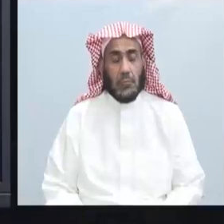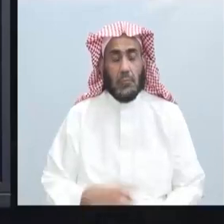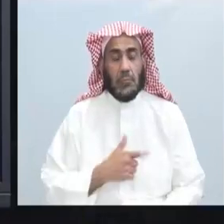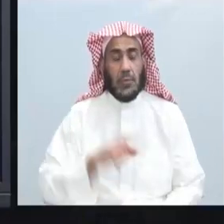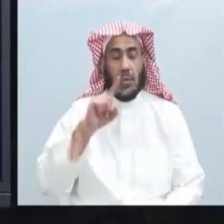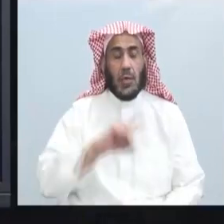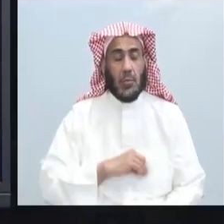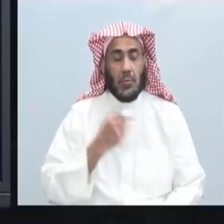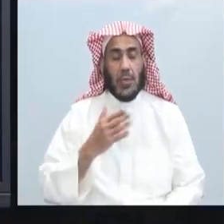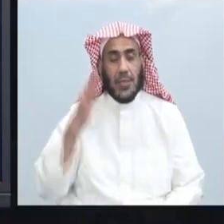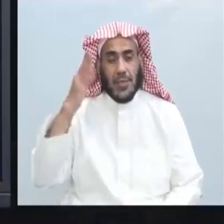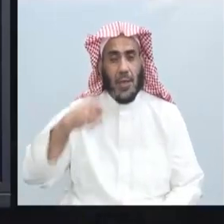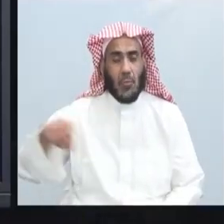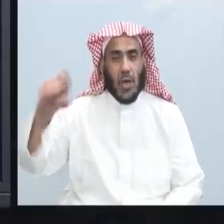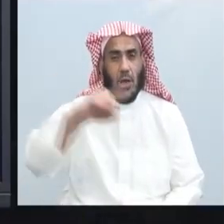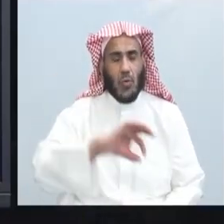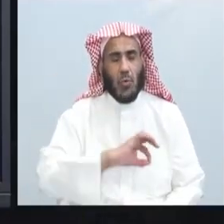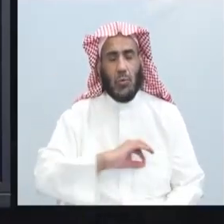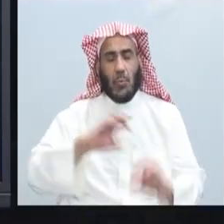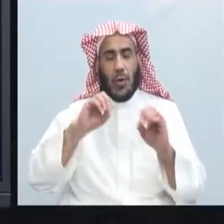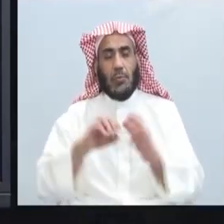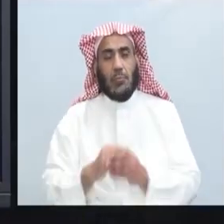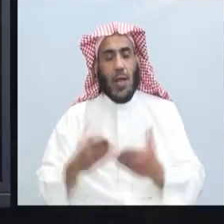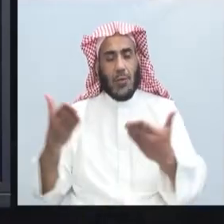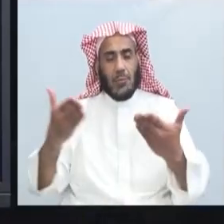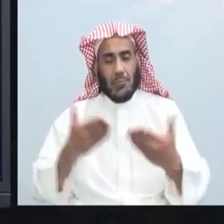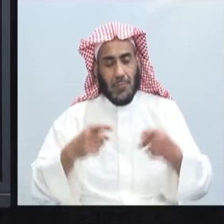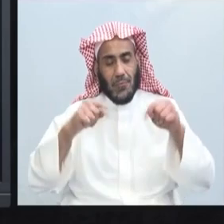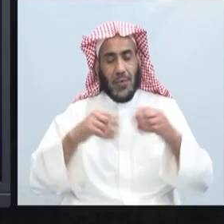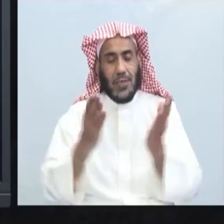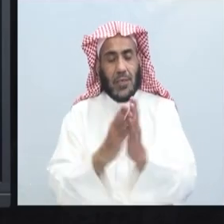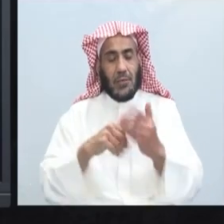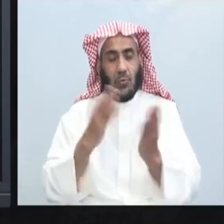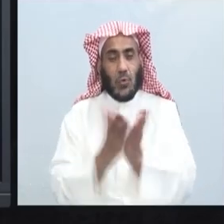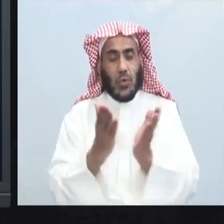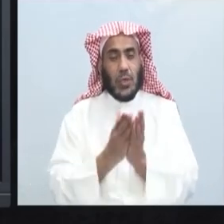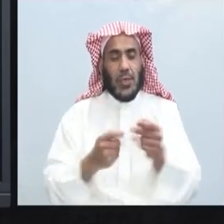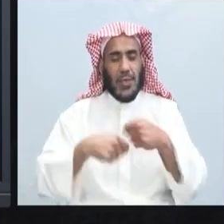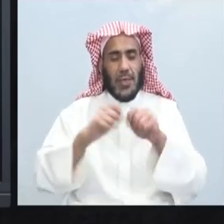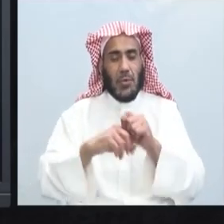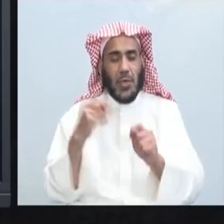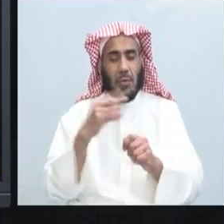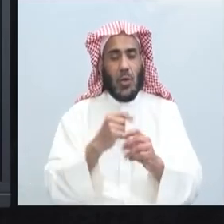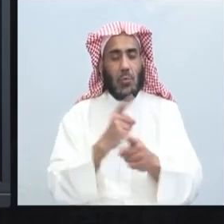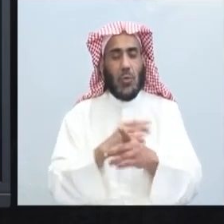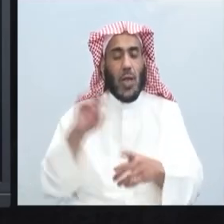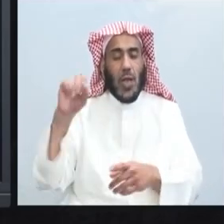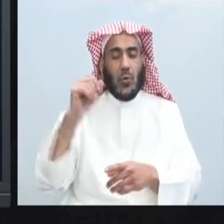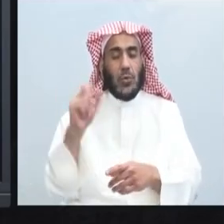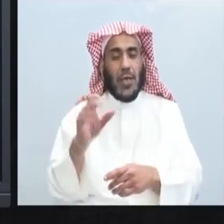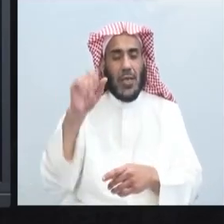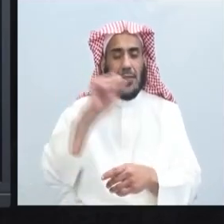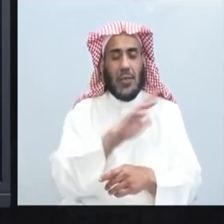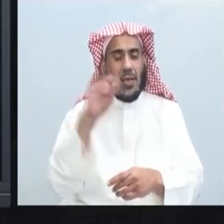بسم الله الرحمن الرحيم السلام عليكم ورحمه الله وبركاته اهلا وسهلا بكم في درس جديد من دروس كيمياء 2 ا معكم معلمتكم العنود ناصر